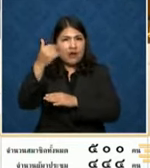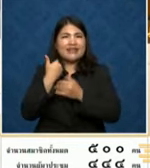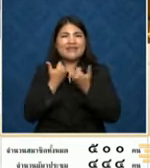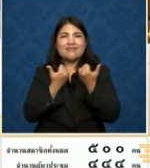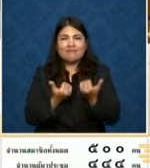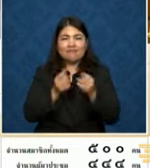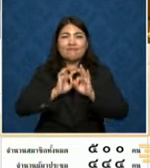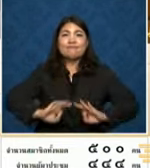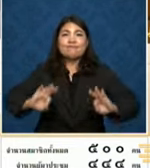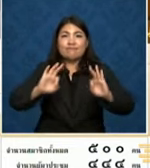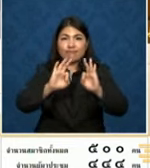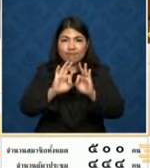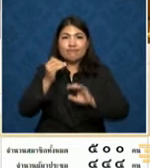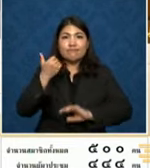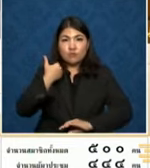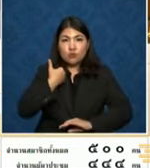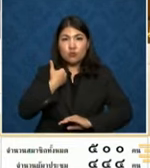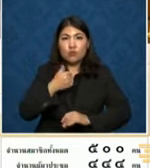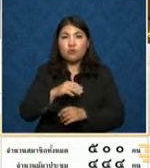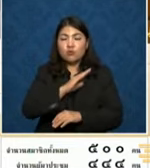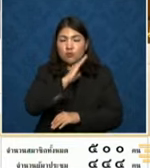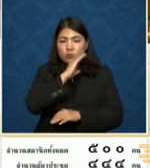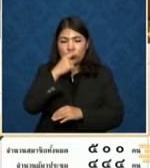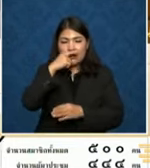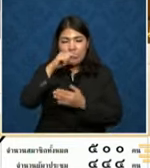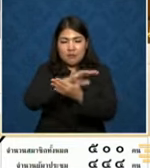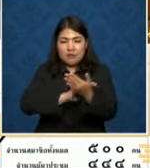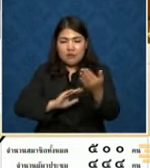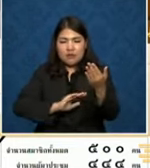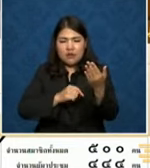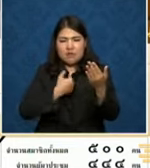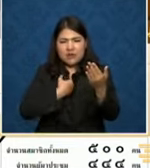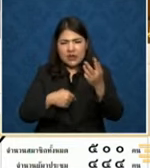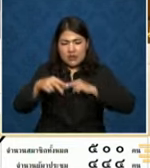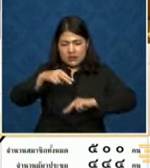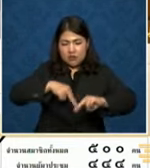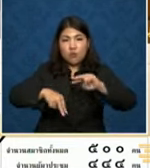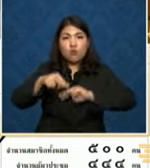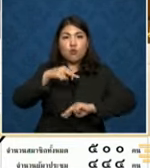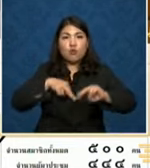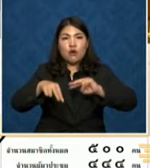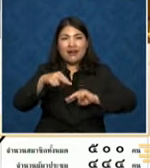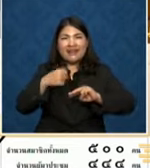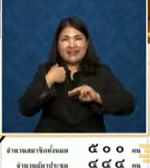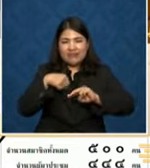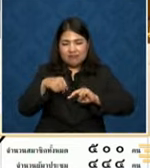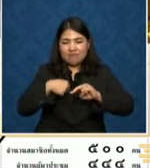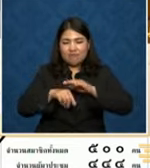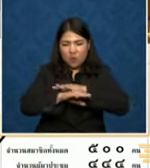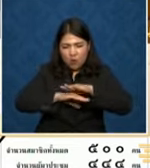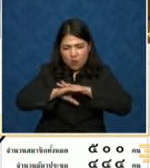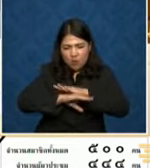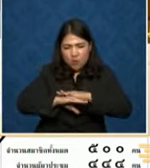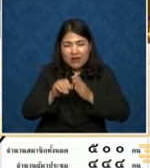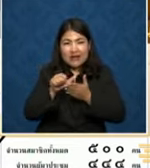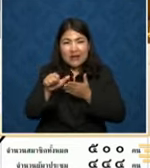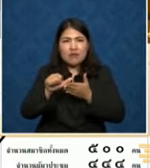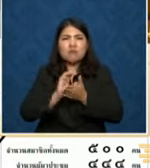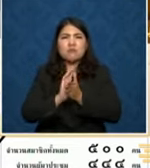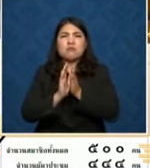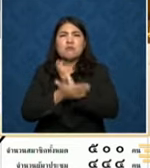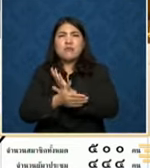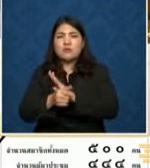ากนั้นการยางแห่งประเทศไทยยังดำเนินการสำรวจนี่ถือว่าเป็นสาระสำคัญปรับปรุงฐานข้อมูลเกษตรกรชาวสวนยาง